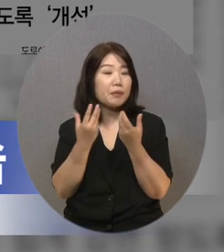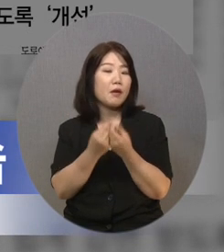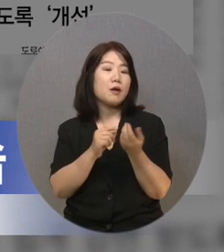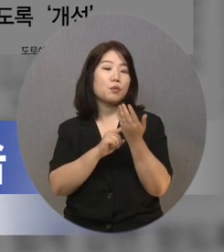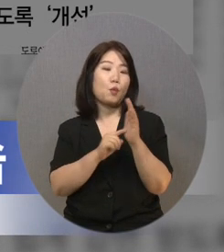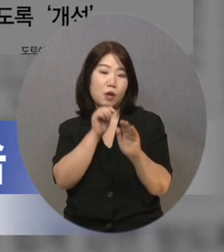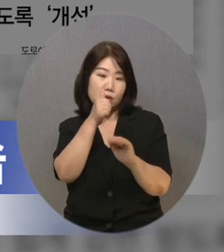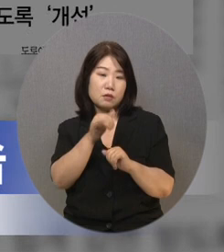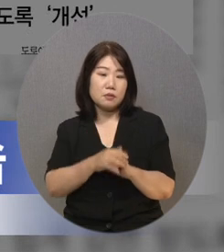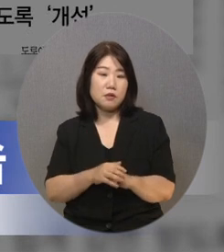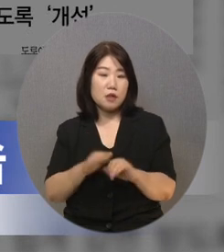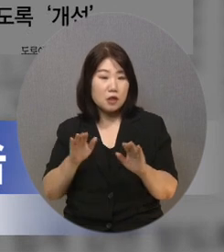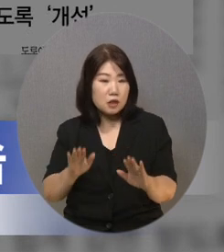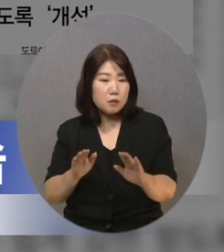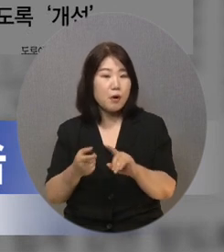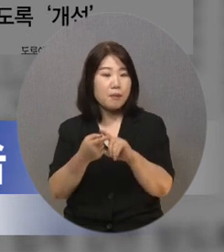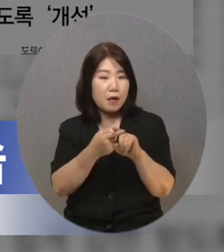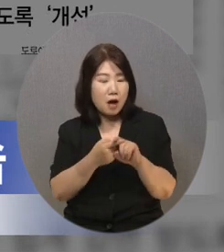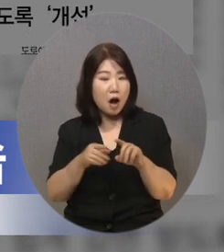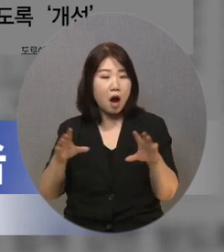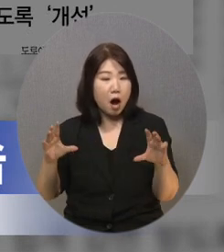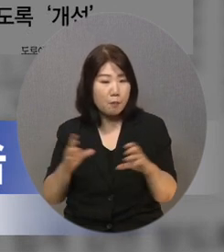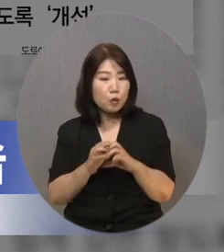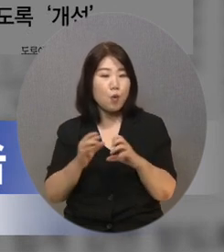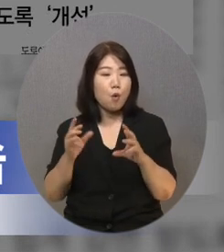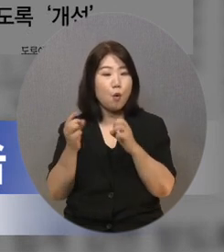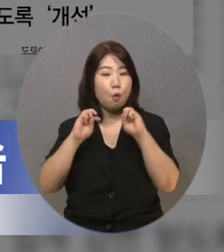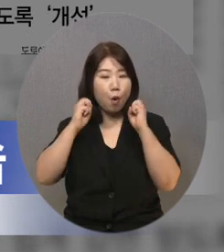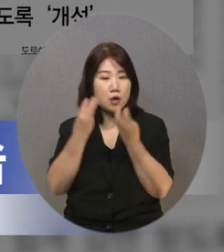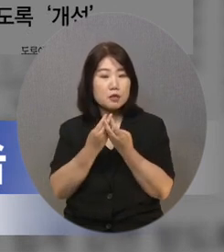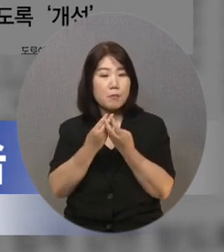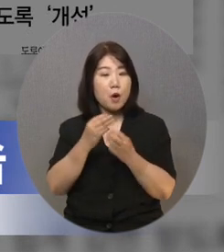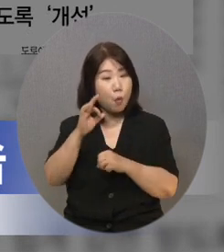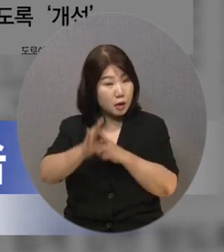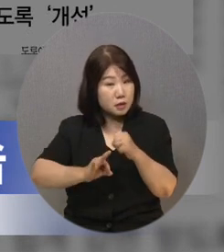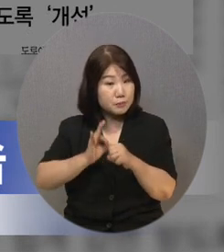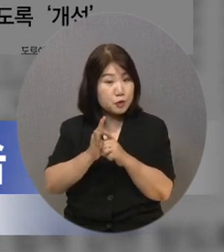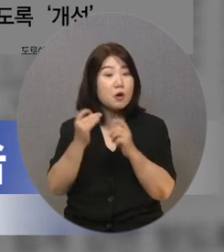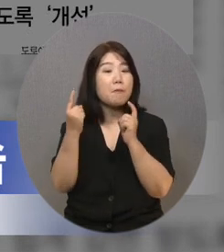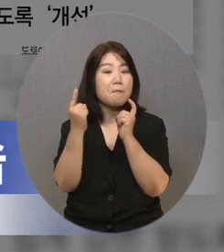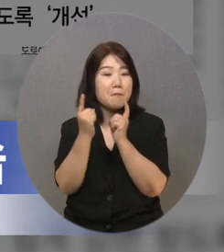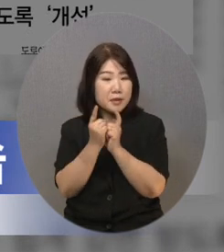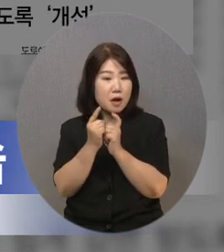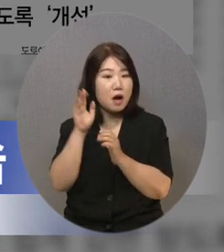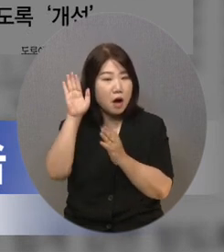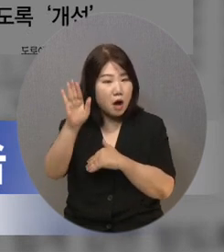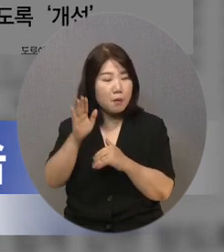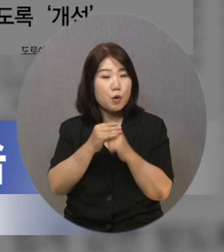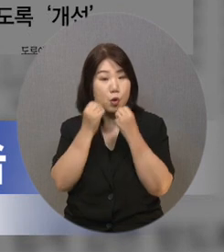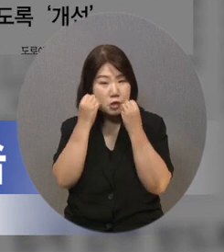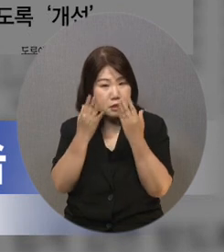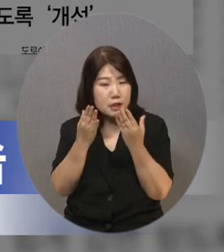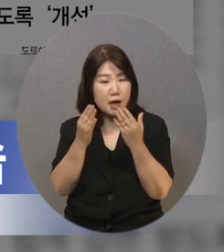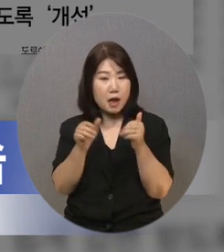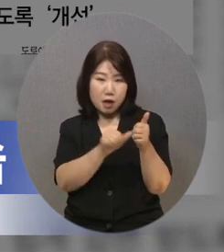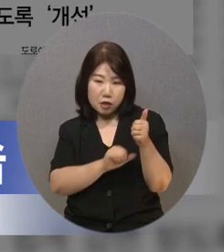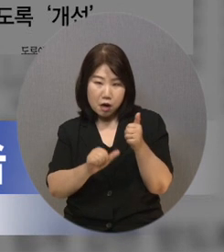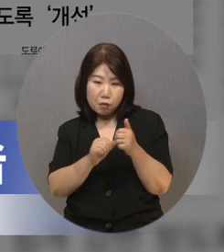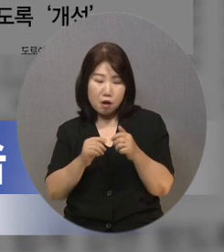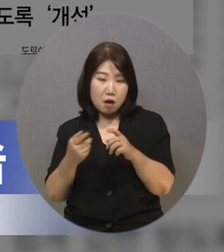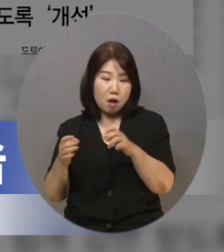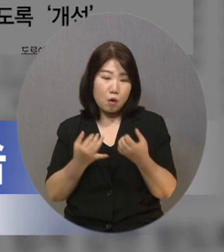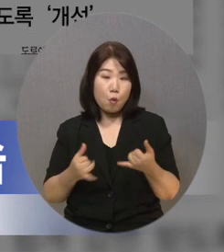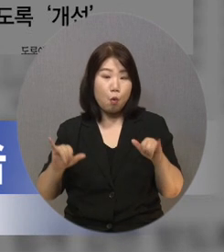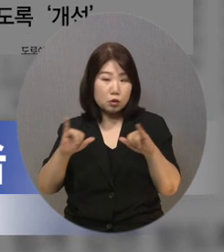한편 이번 유관기관 합동 워크숍은 올해로 10주년을 맞이한 가운데 앞으로 세 기관이 공동으로